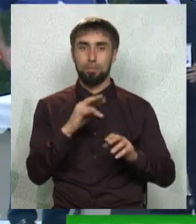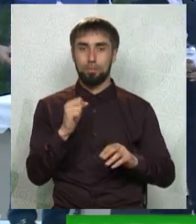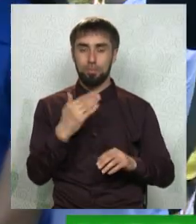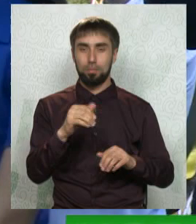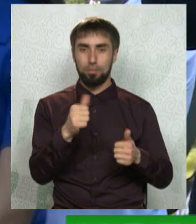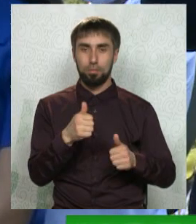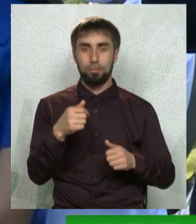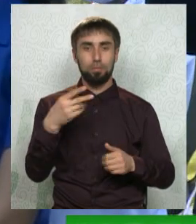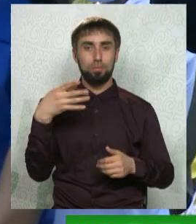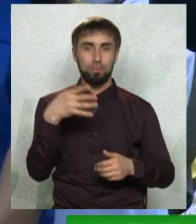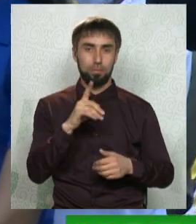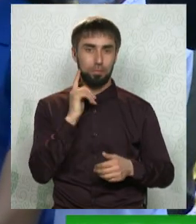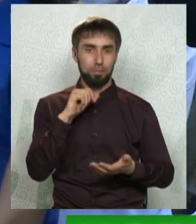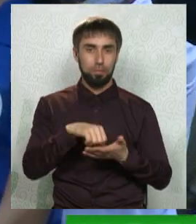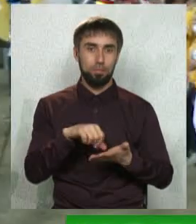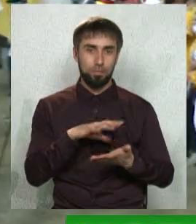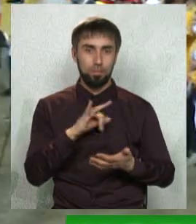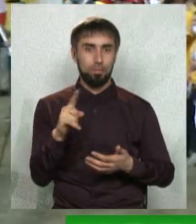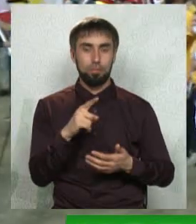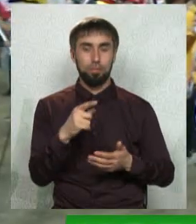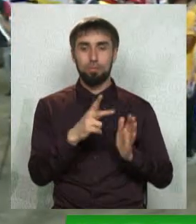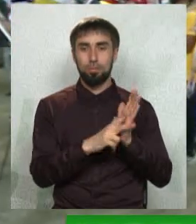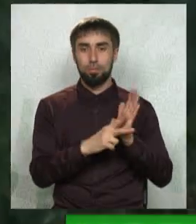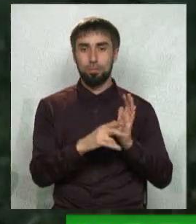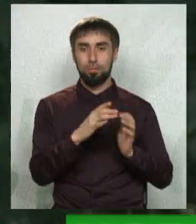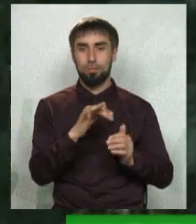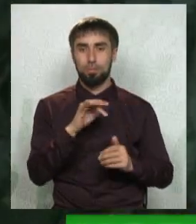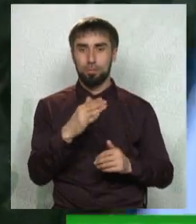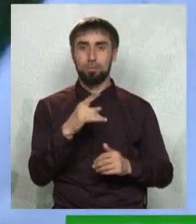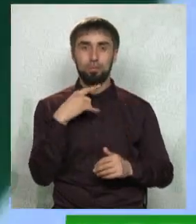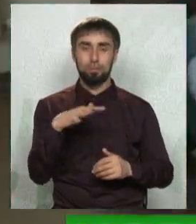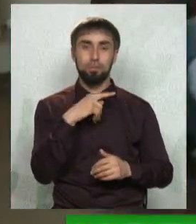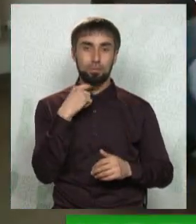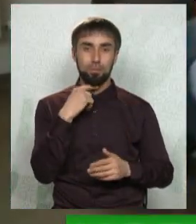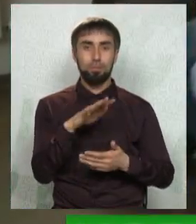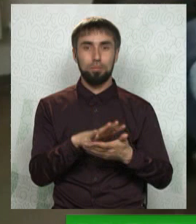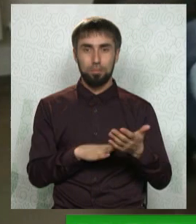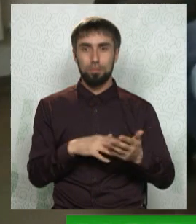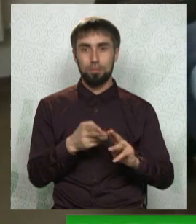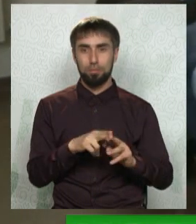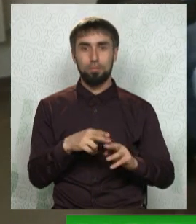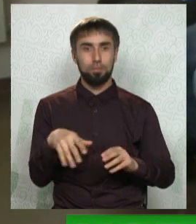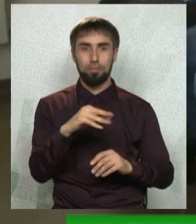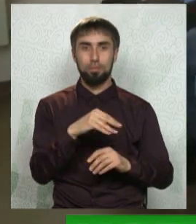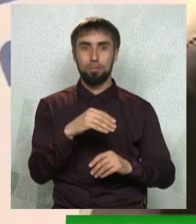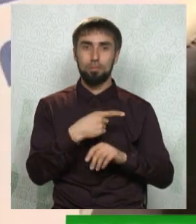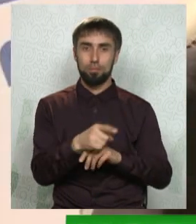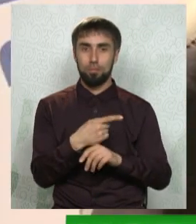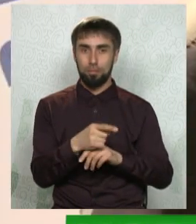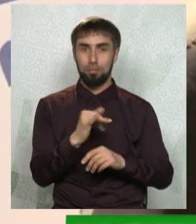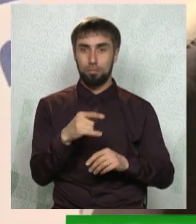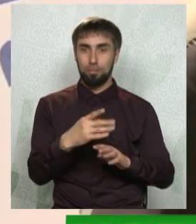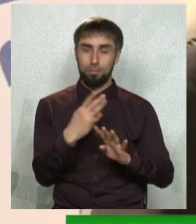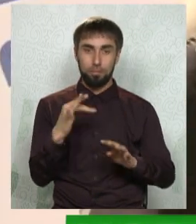почти 4000 молодых людей из 80 субъектов России. Ингушетия продолжает бить все рекорды. И в очередной раз